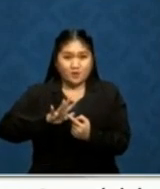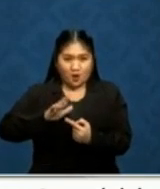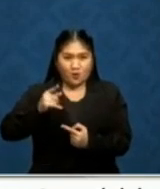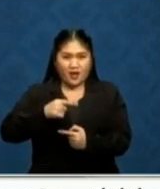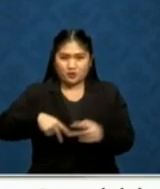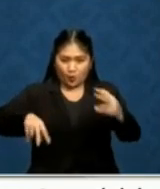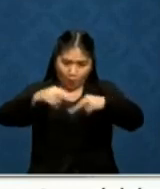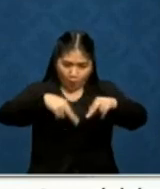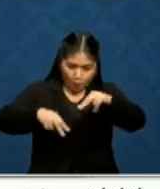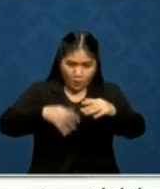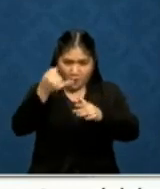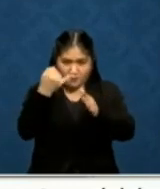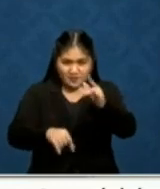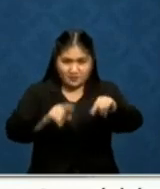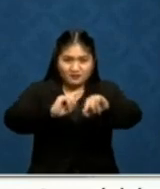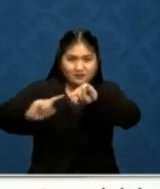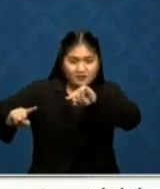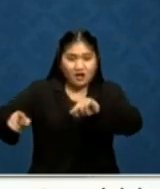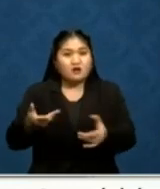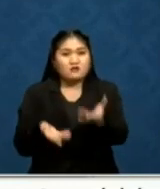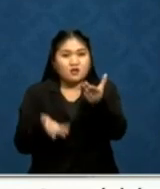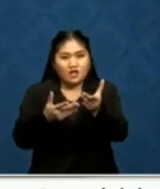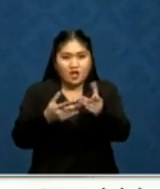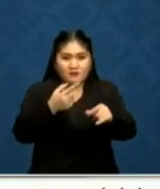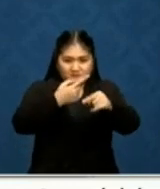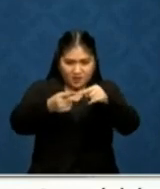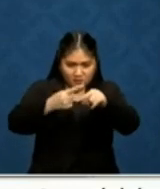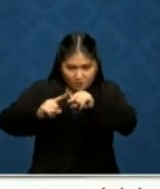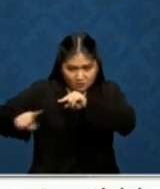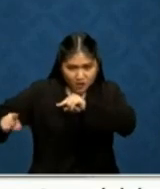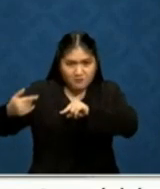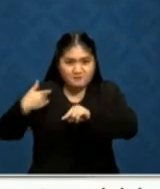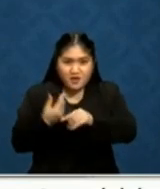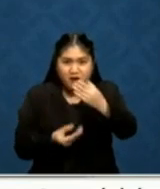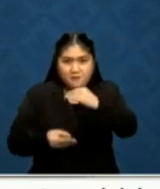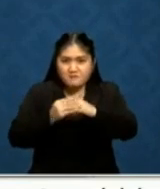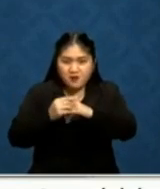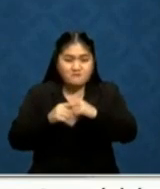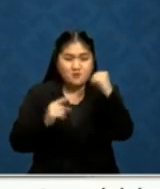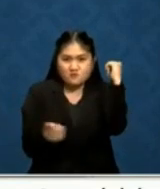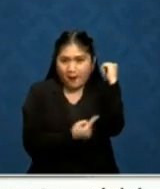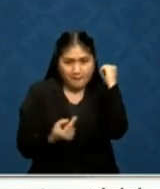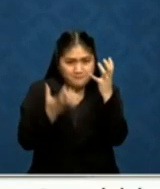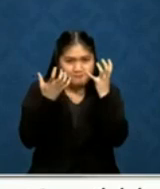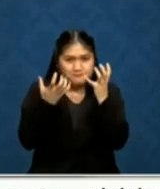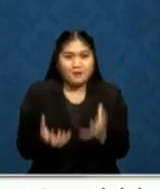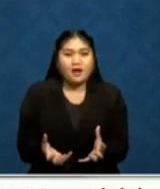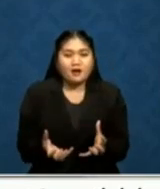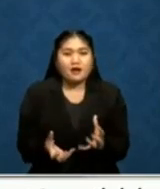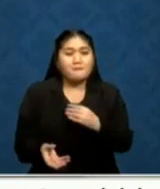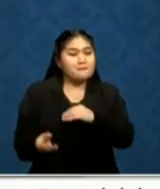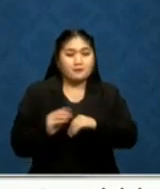ผิดในพฤติการต่างๆให้มีความหลากหลายเพิ่มบทลงโทษให้หนักขึ้นเนื่องจากในปั